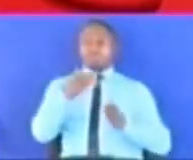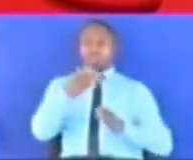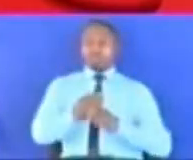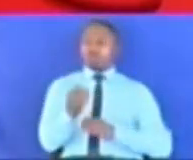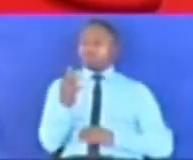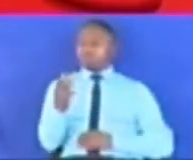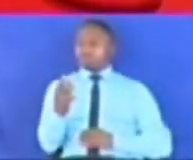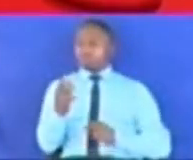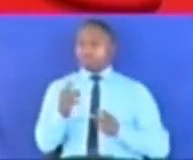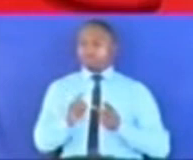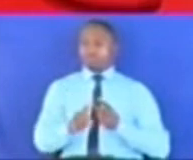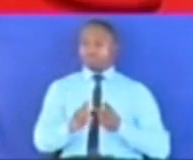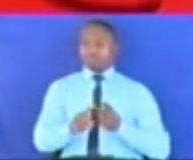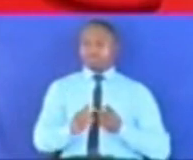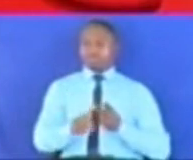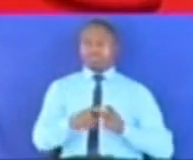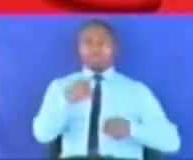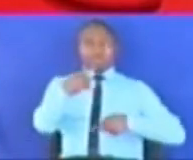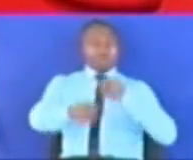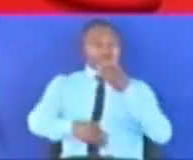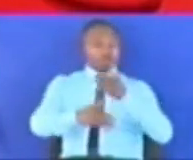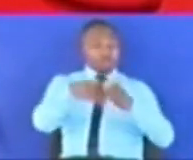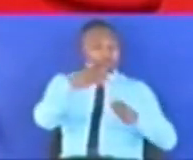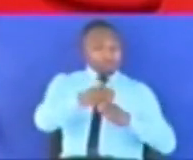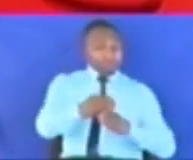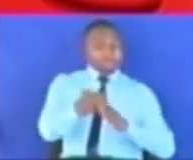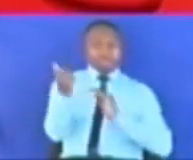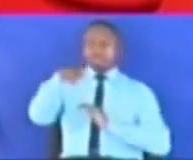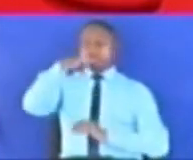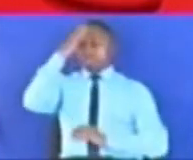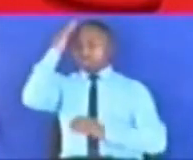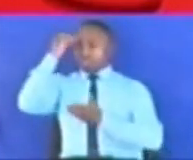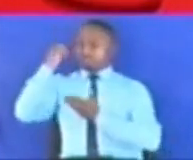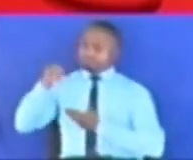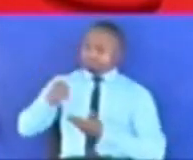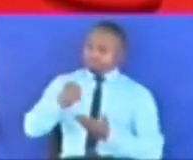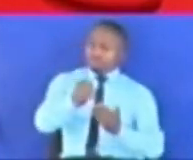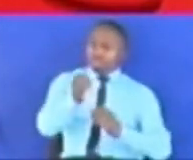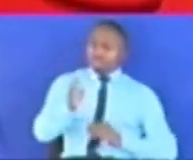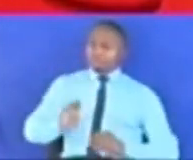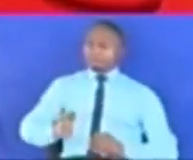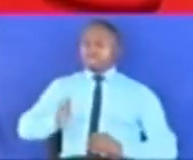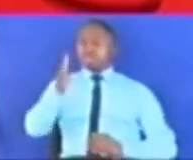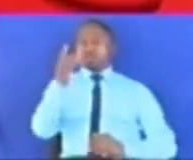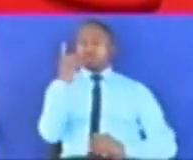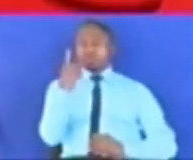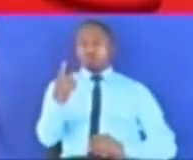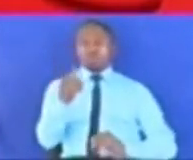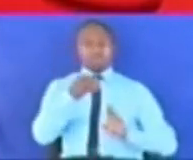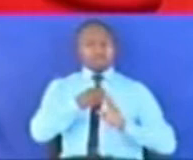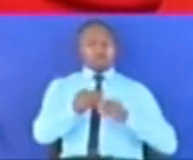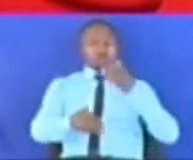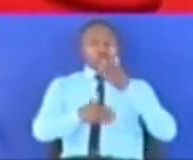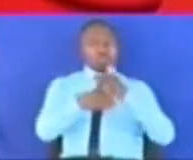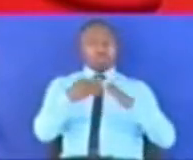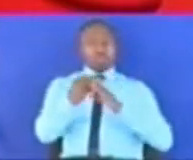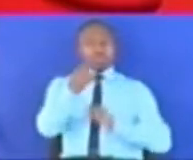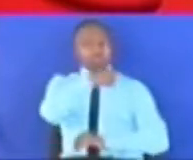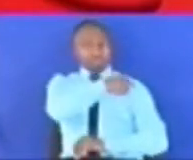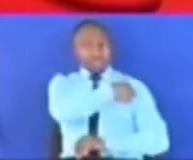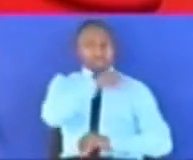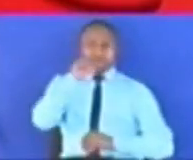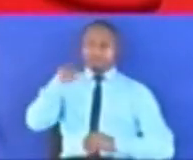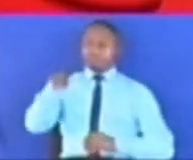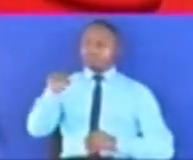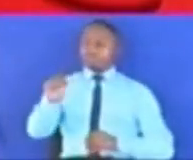matatu yanaendelea kukamilika. Serikali imetoa zaidi ya bilioni 1 kwa ajili ya ujenzi wa hospitali ya